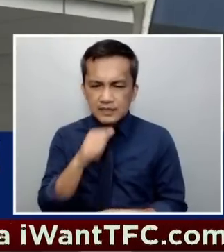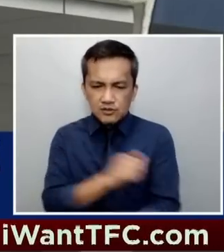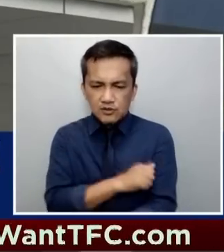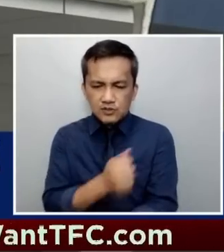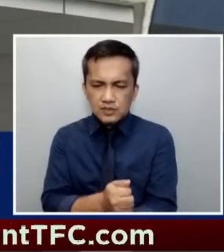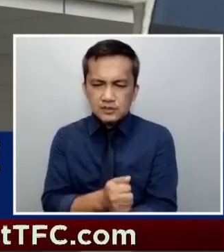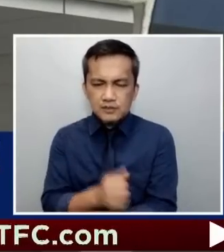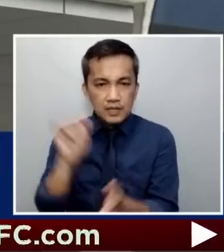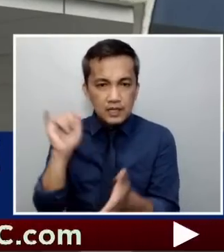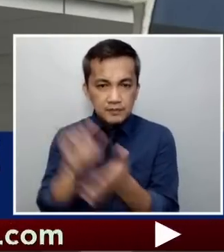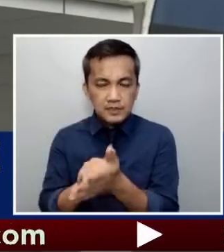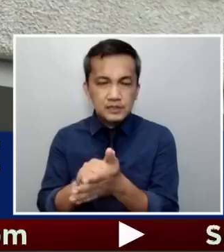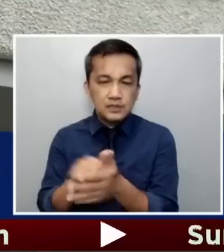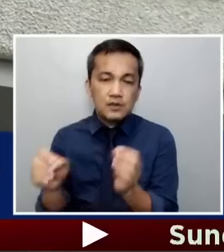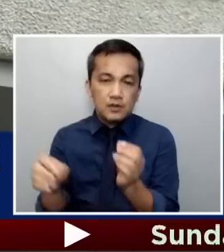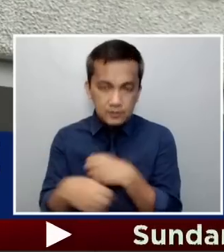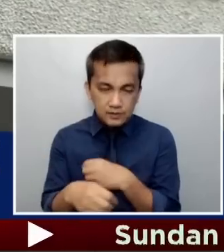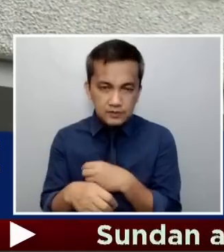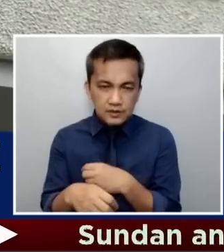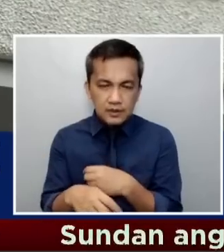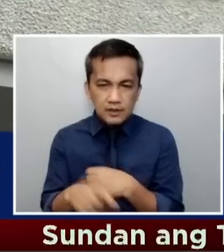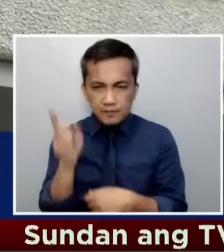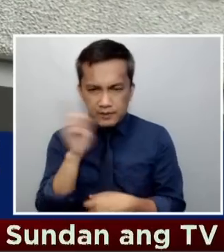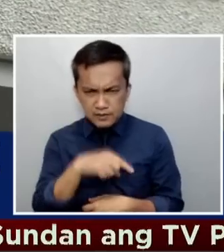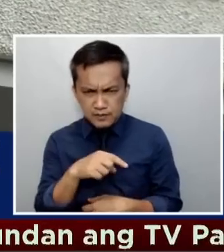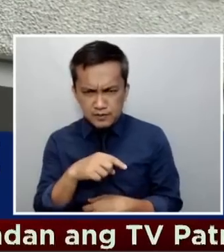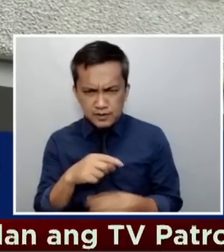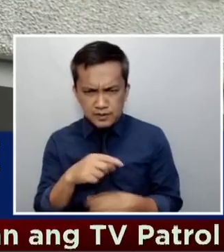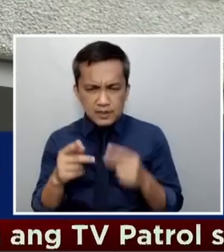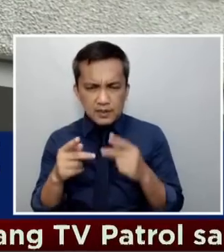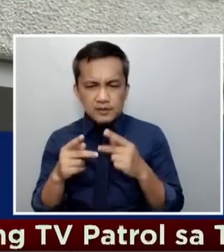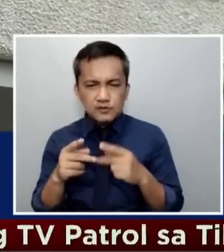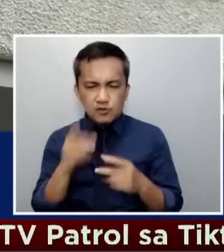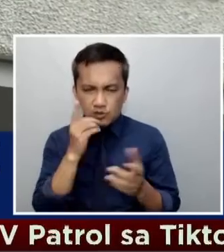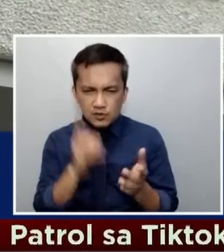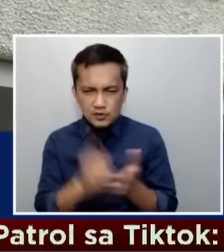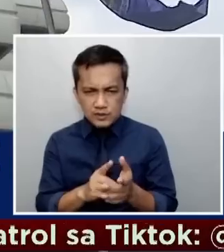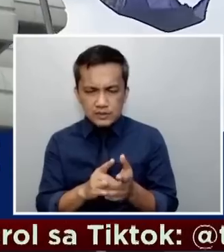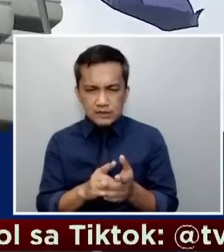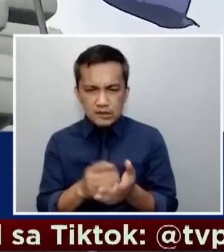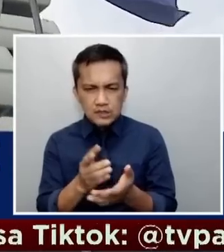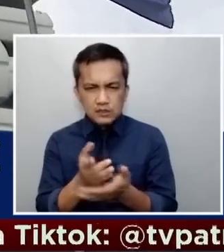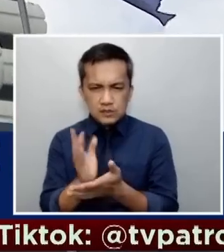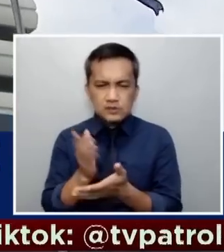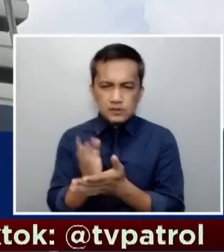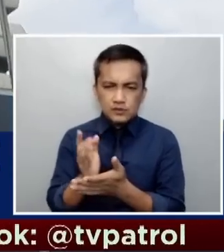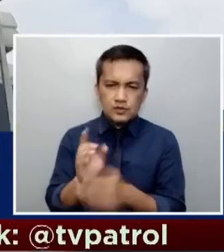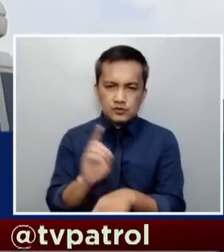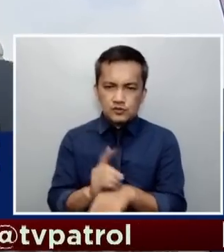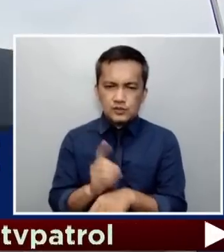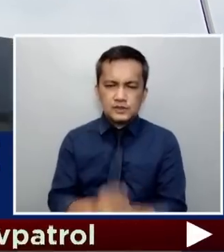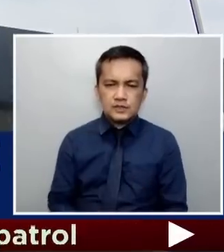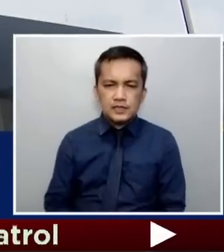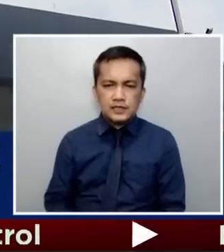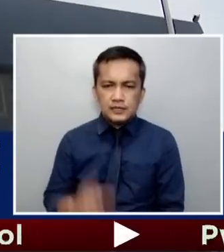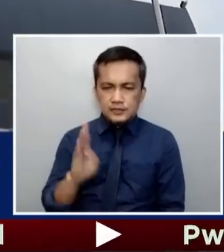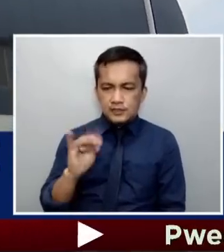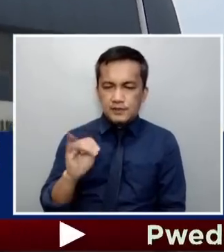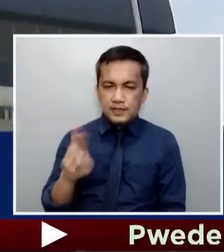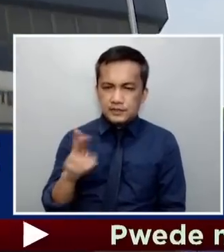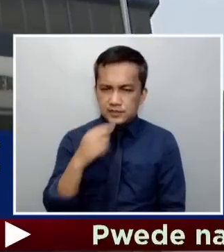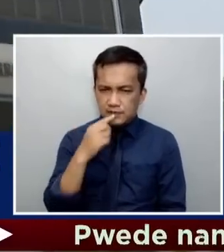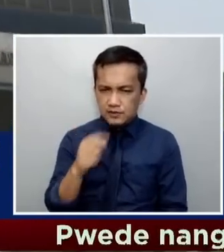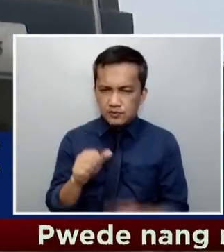kanilang tanggapan, falsification of documents at gross neglect of duty. Giniit ng BIR na patuloy